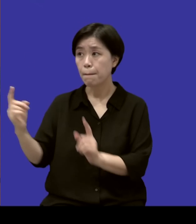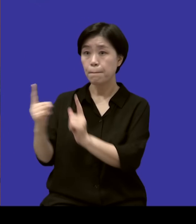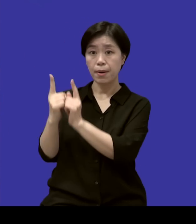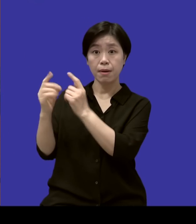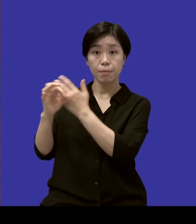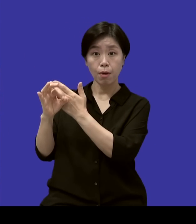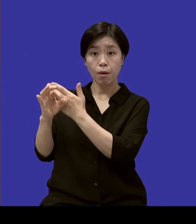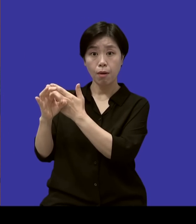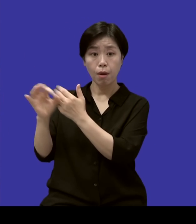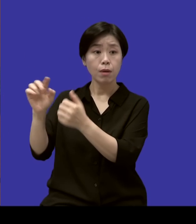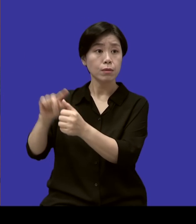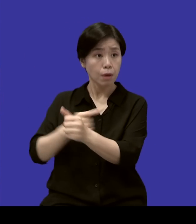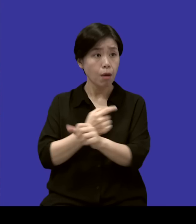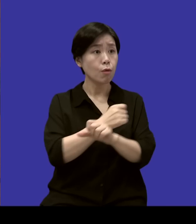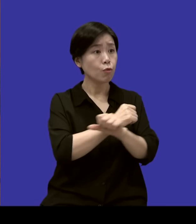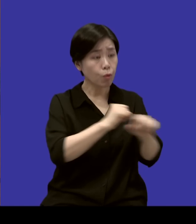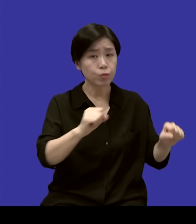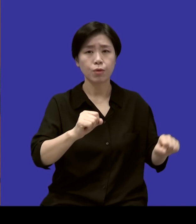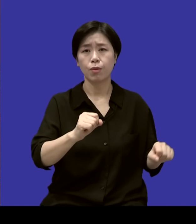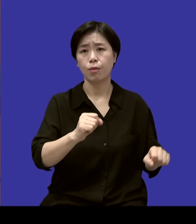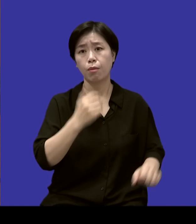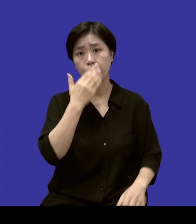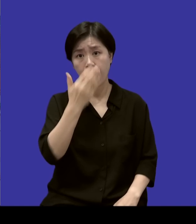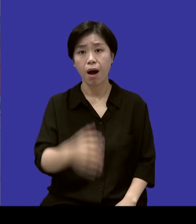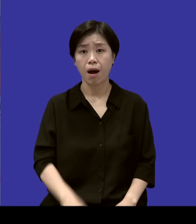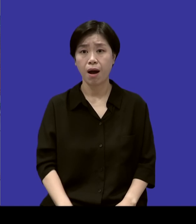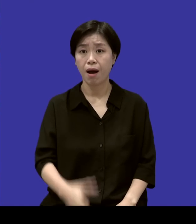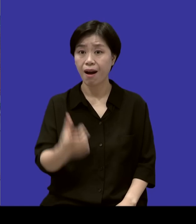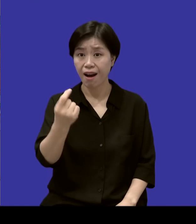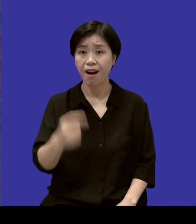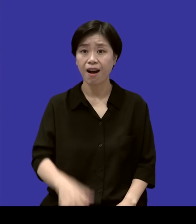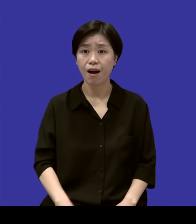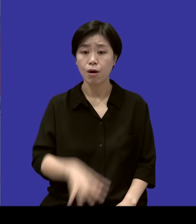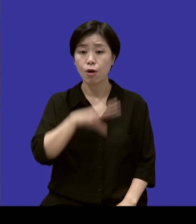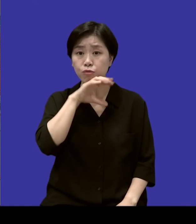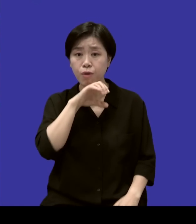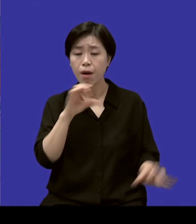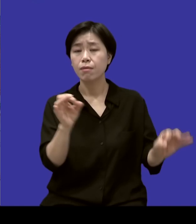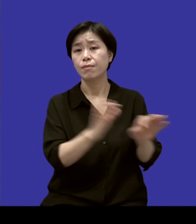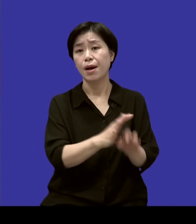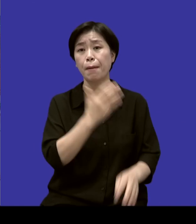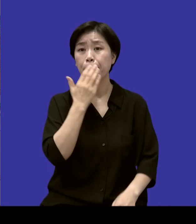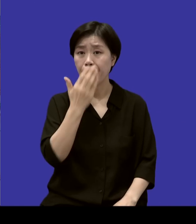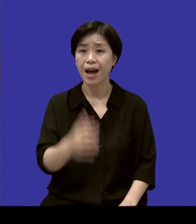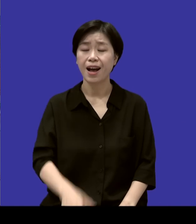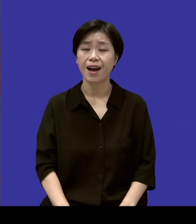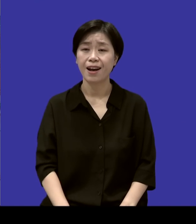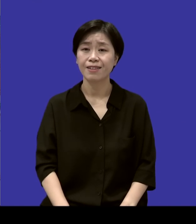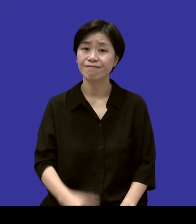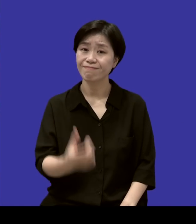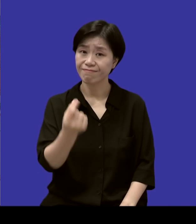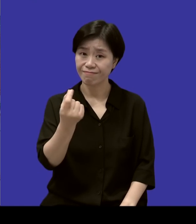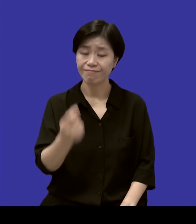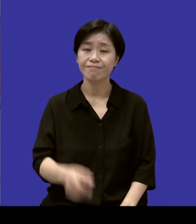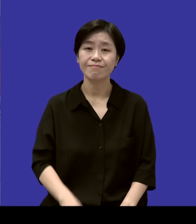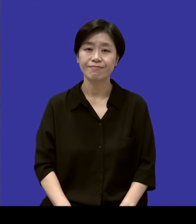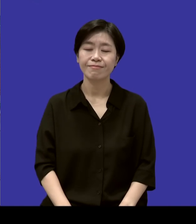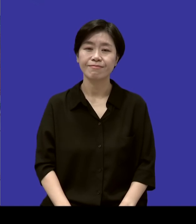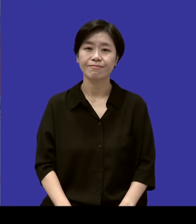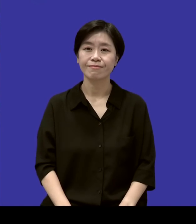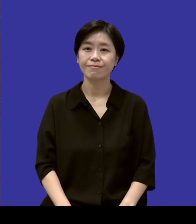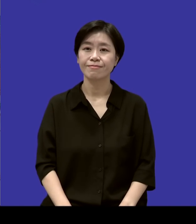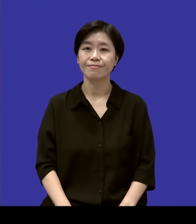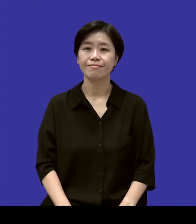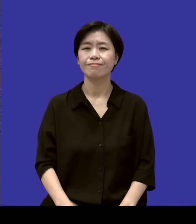내 세상의 모든 관심사와 이 분노가 그냥 씻겨나가는 거 아니에요? 내 노력과 상관없이. 그래야 그 용서가 되고 다 분노가 그렇죠. 사라지는